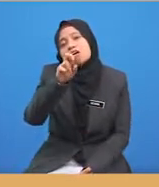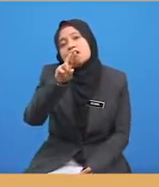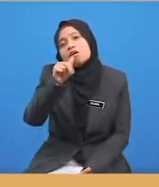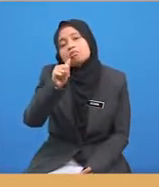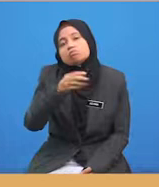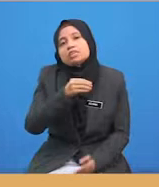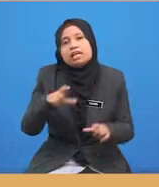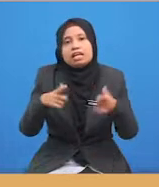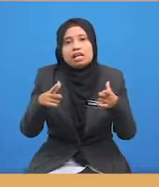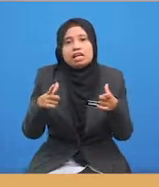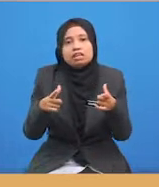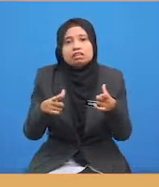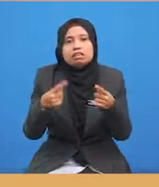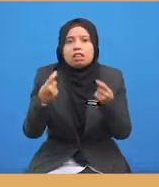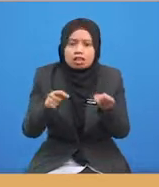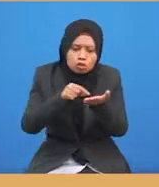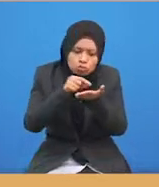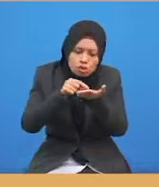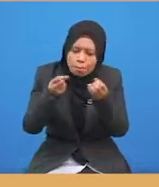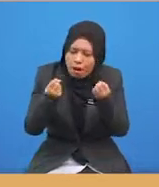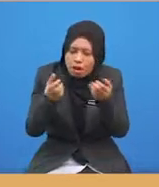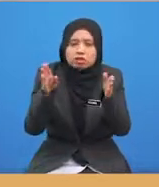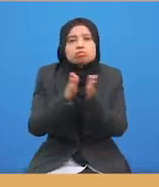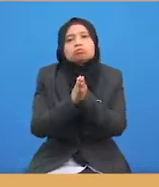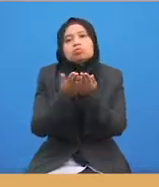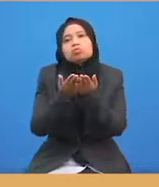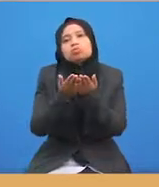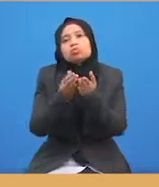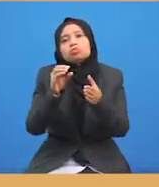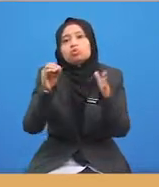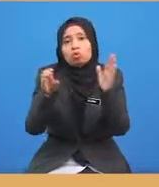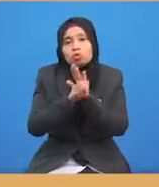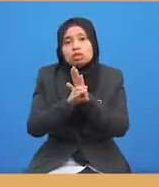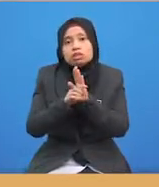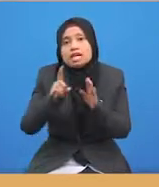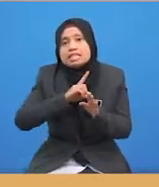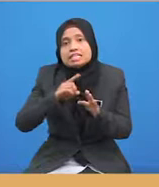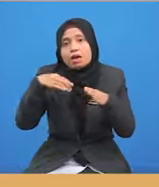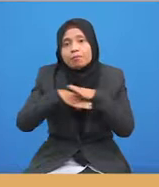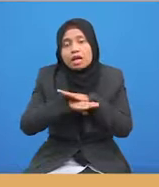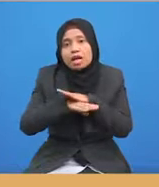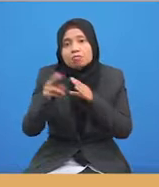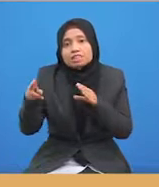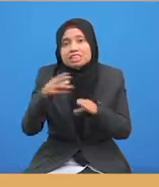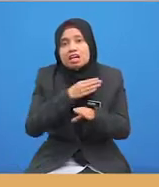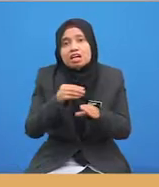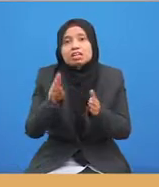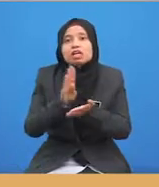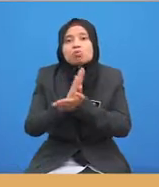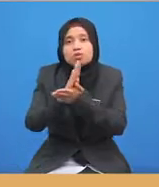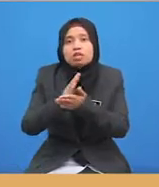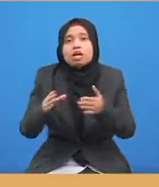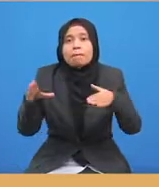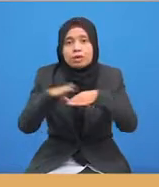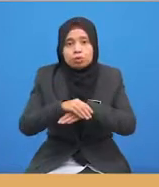Muhammad Naqib Al-Attas telah menulis pelbagai buku, antaranya ialah Islam dalam Sejarah dan Kebudayaan